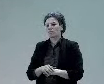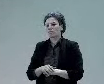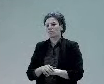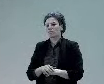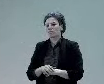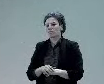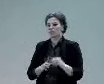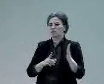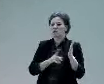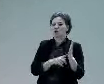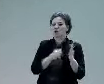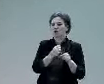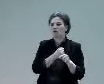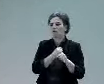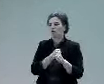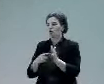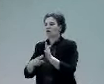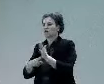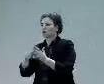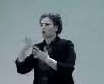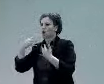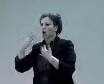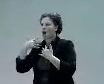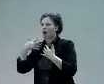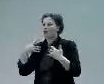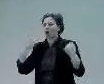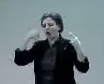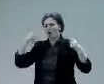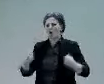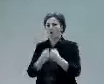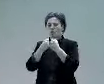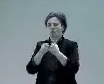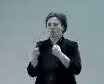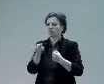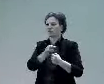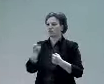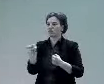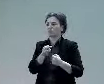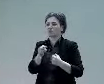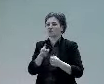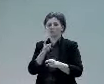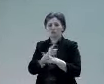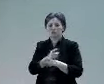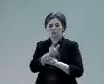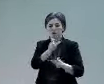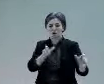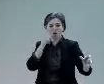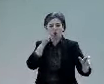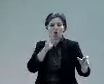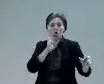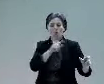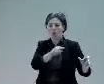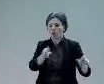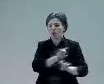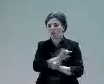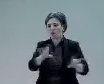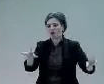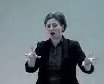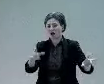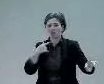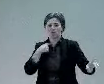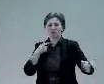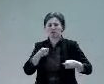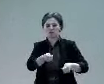contrapposizione tra diritto al lavoro e diritto a respirare un'aria che non ti uccida. Liberiamo quelle lavoratrici e quei lavoratori da questo